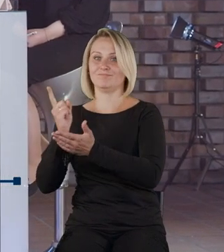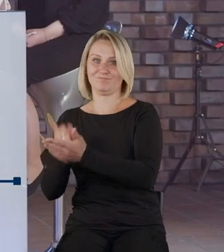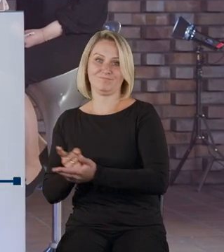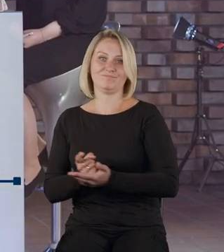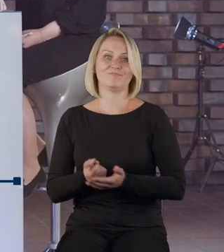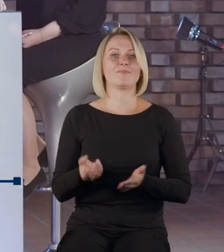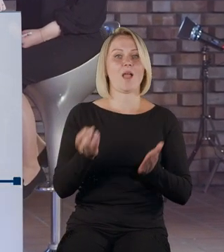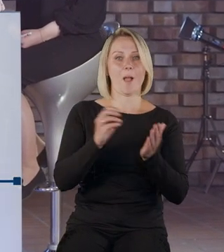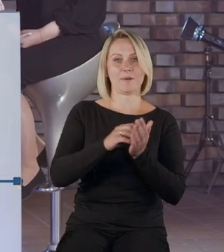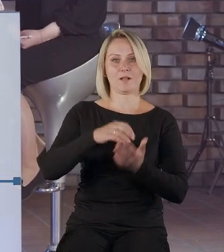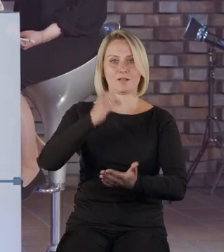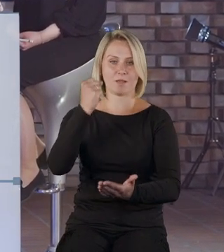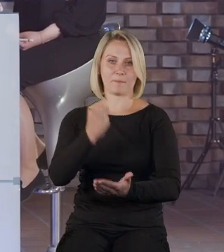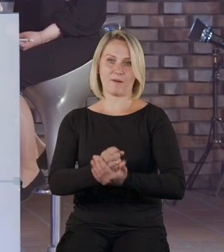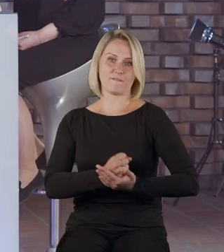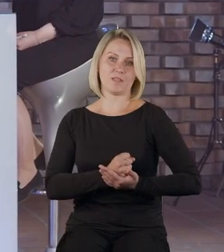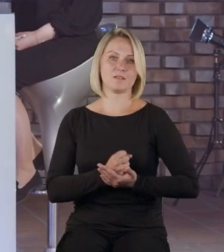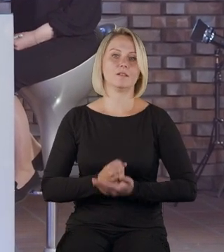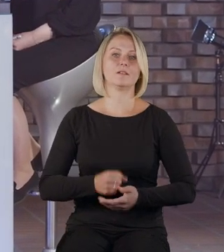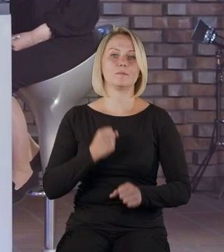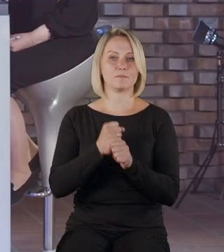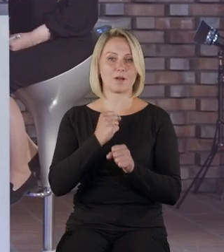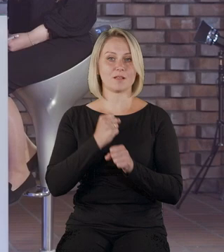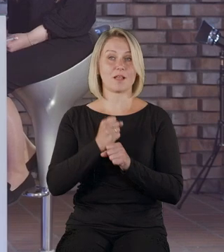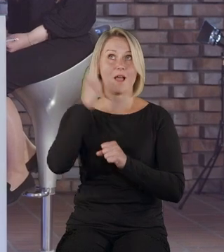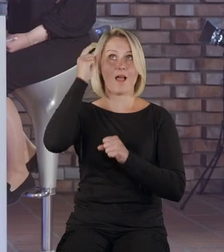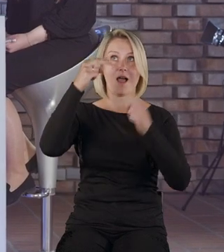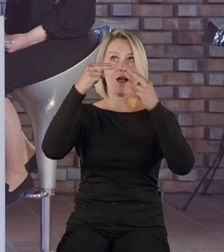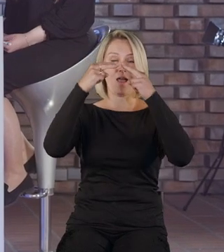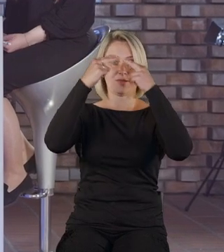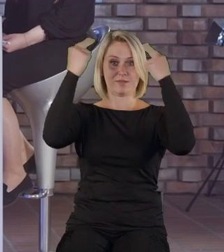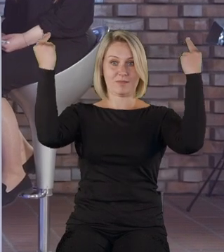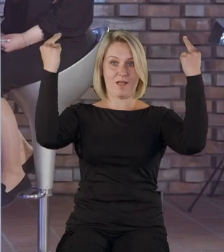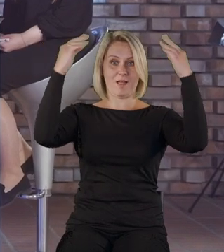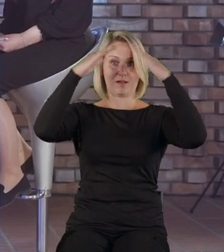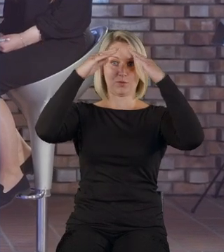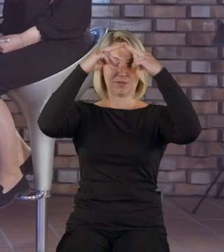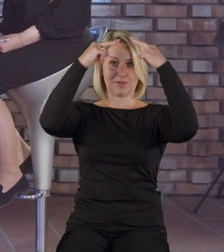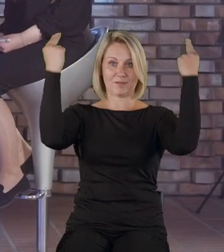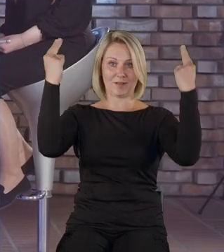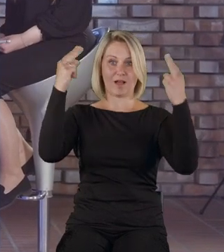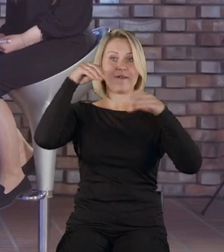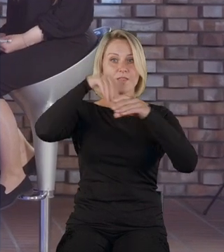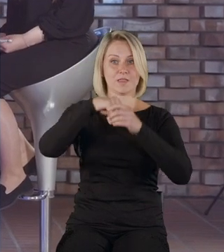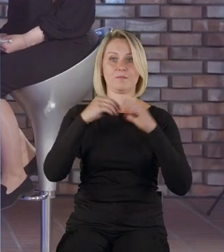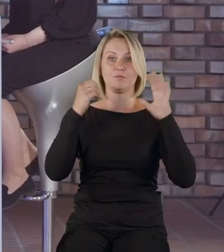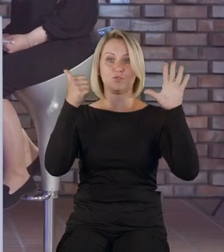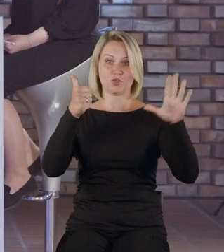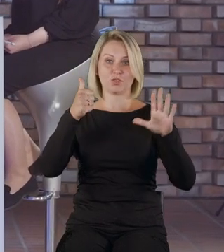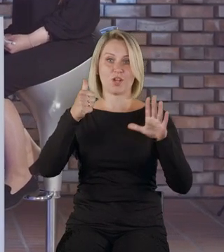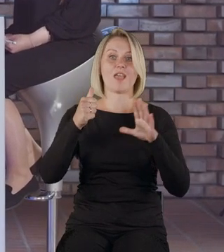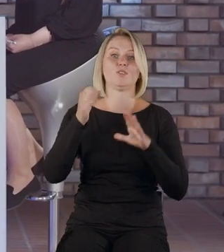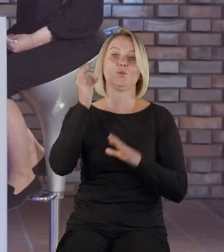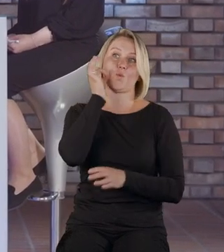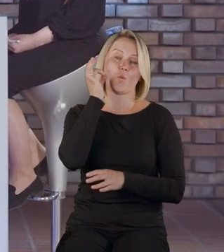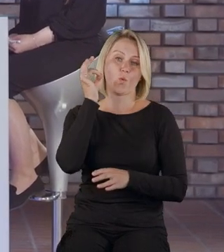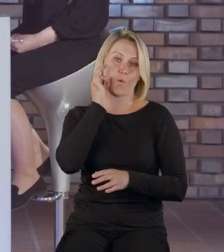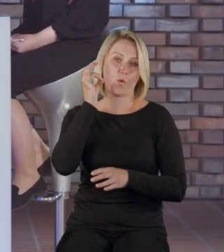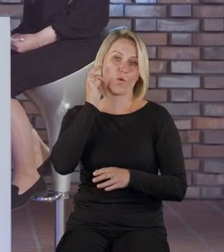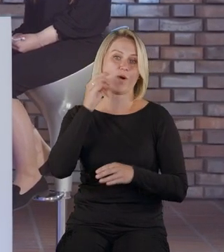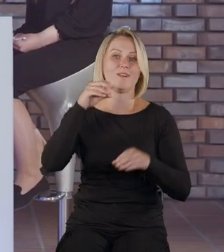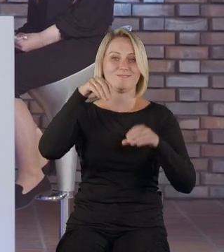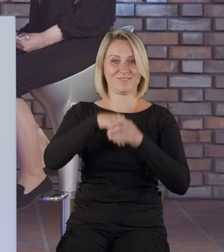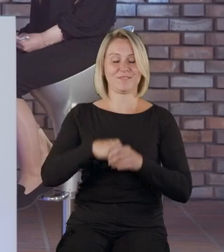aplikacje prawnicze. Co ciekawe, na dachu budynku Wydziału Prawa i Administracji znajduje się 6 uli, czyli pasieka Uniwersytetu